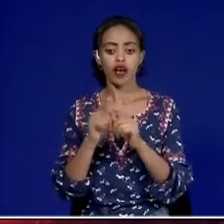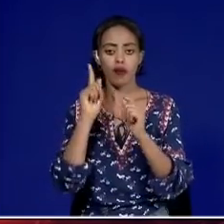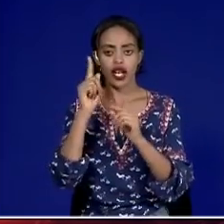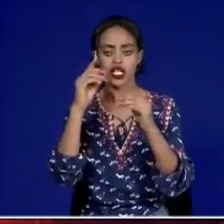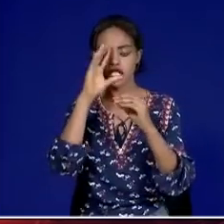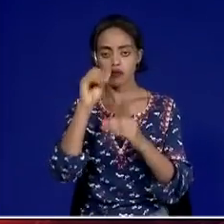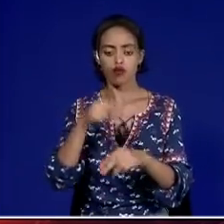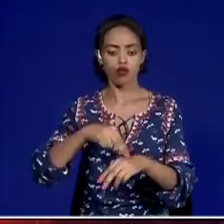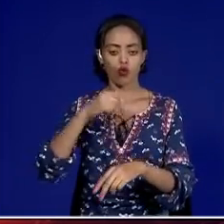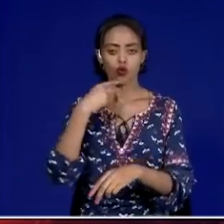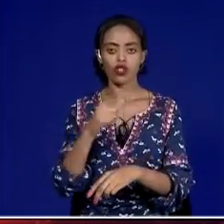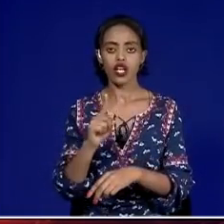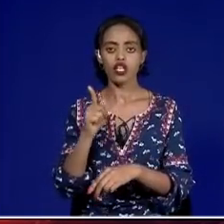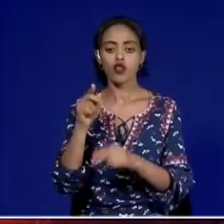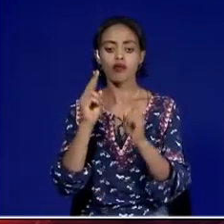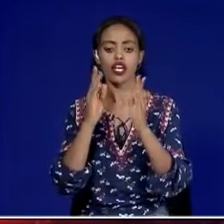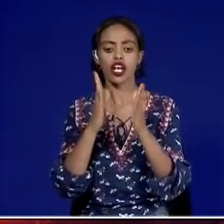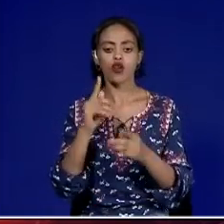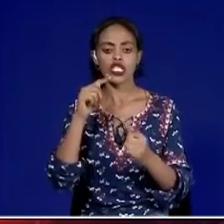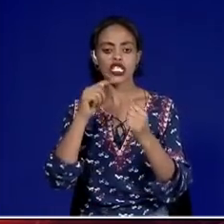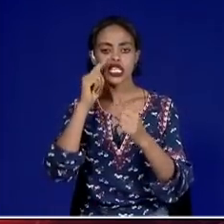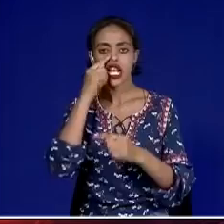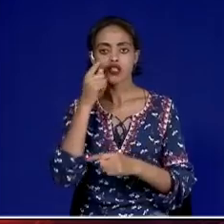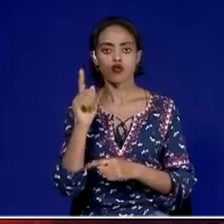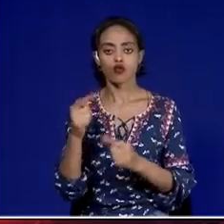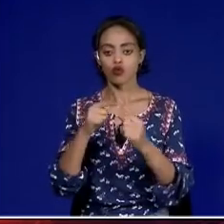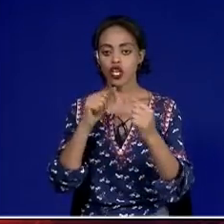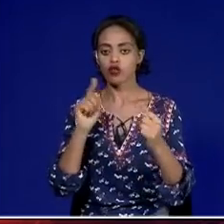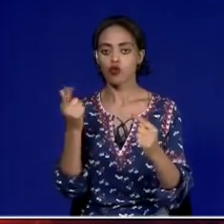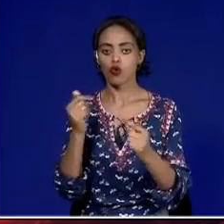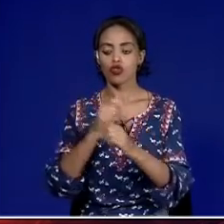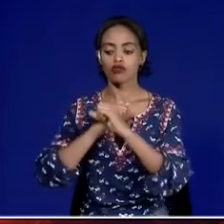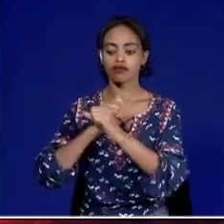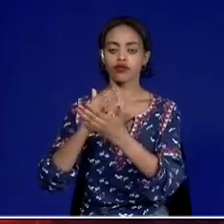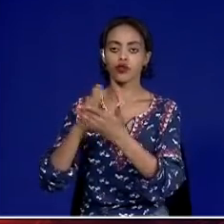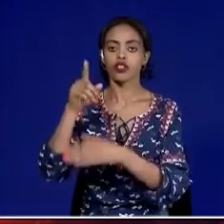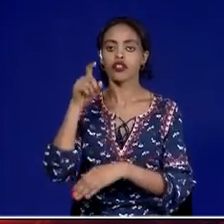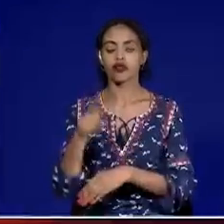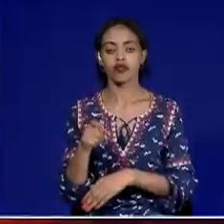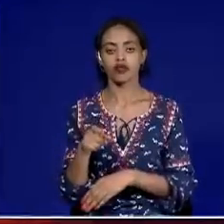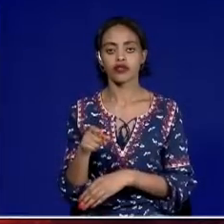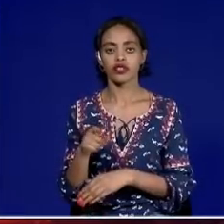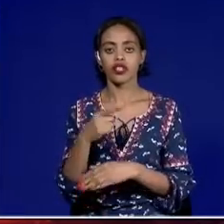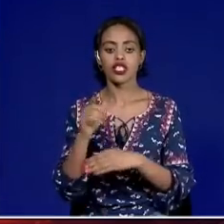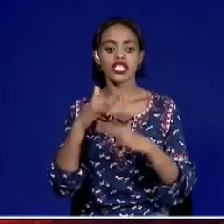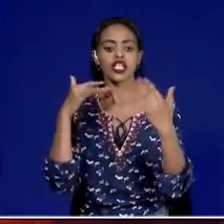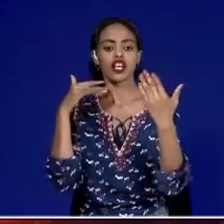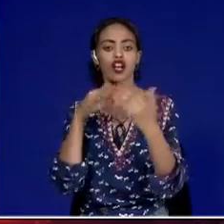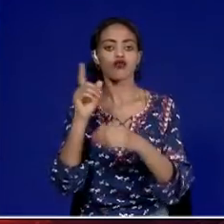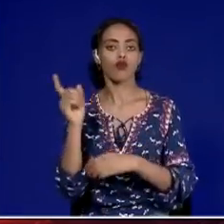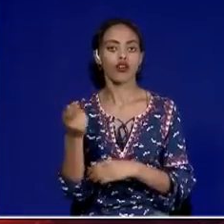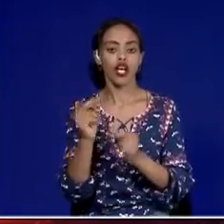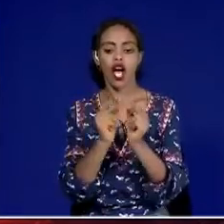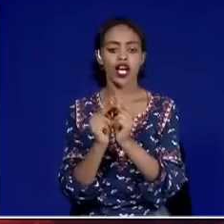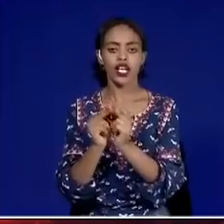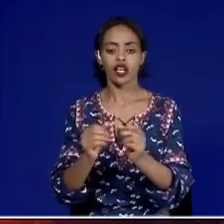ጠጠውና እዞም ታሪካዊ ፀለእትና ዝኾኑ ክንወግድ ወይ ከዓ ክንከላኸል እዩ ዝግበአና ዝብል እምነት ኣለና እዚ ክንቃለ ሰው ተኮይና